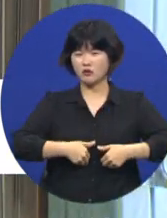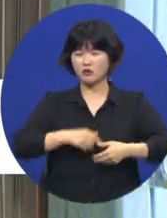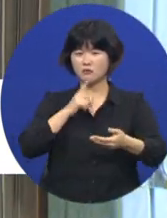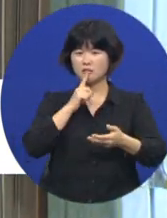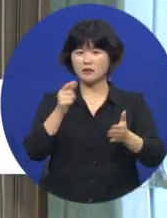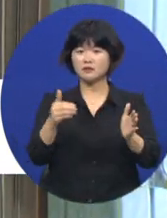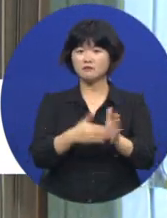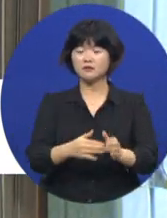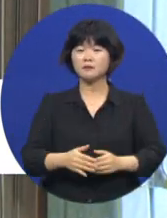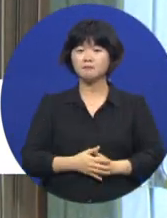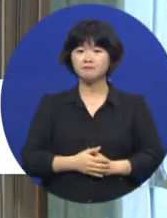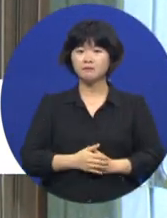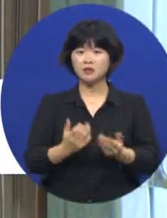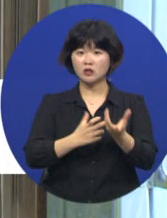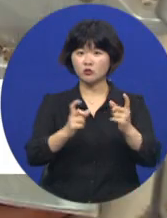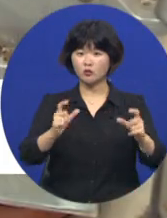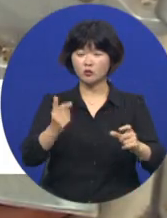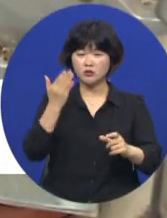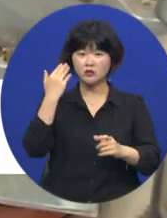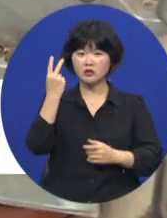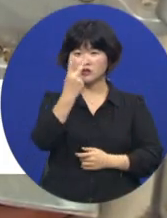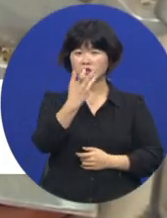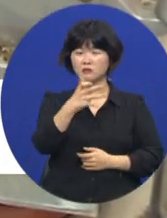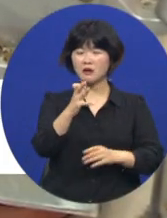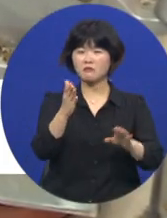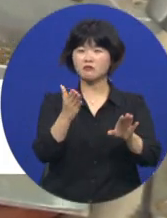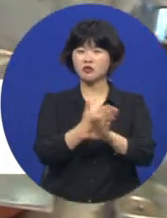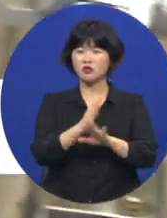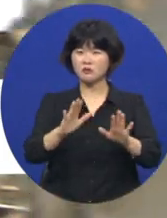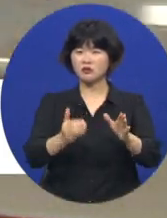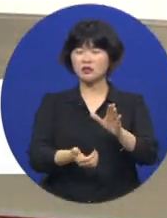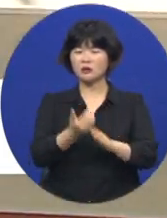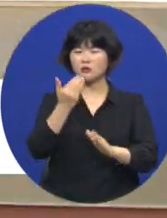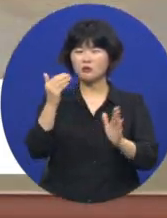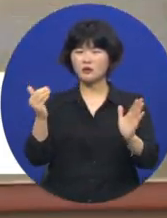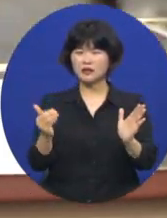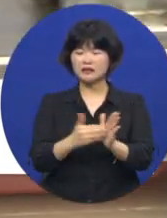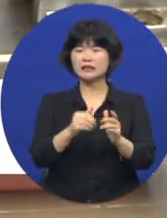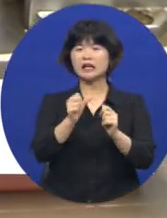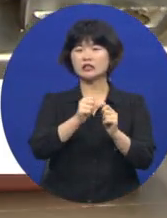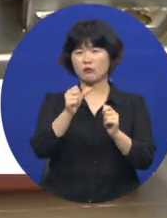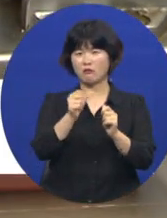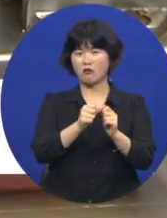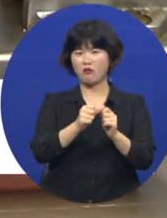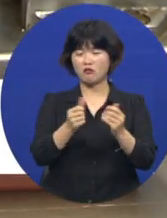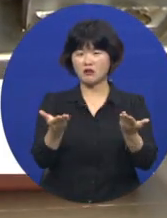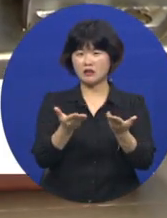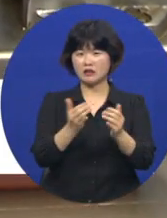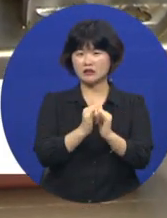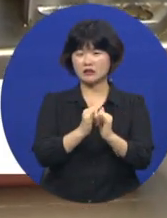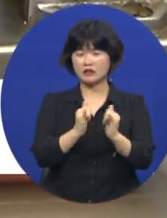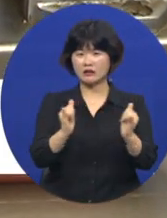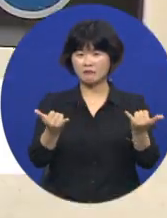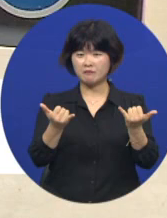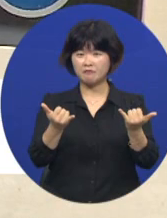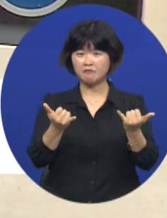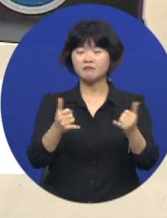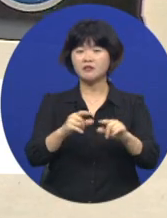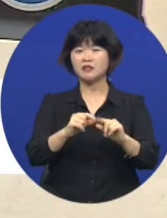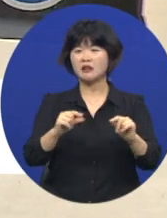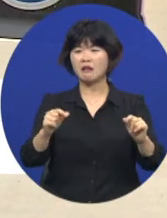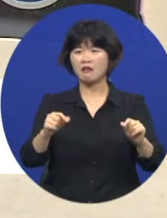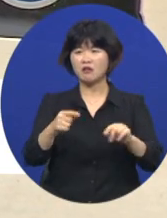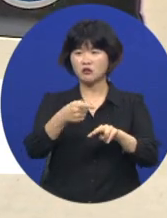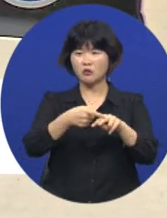지적했습니다. 제주에서는 지난 2018년부터 이번 사고까지 5차례나 급식 노동자가 음식물